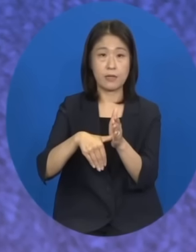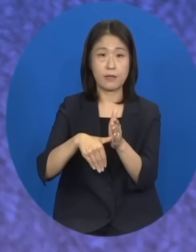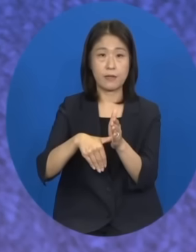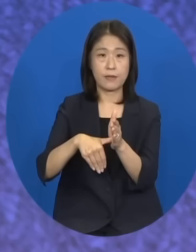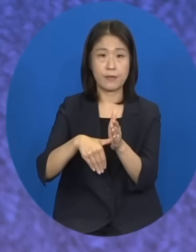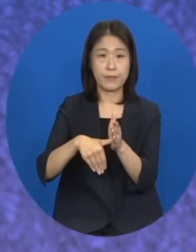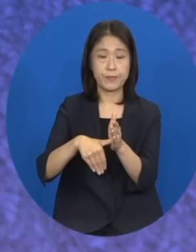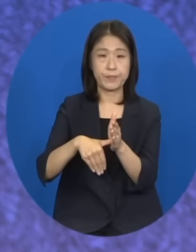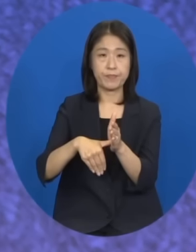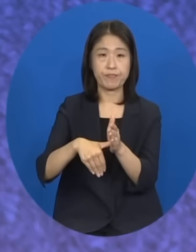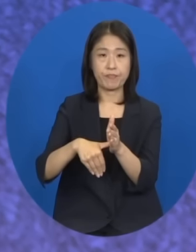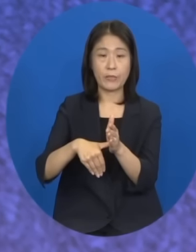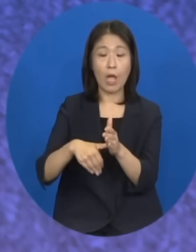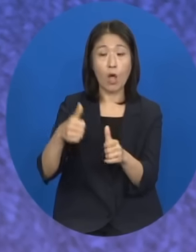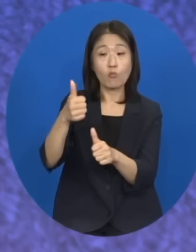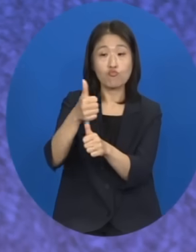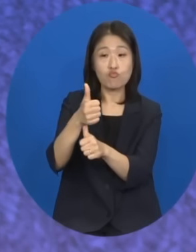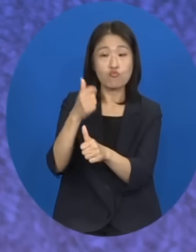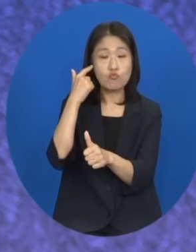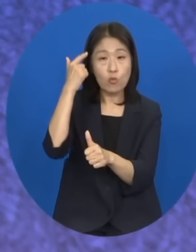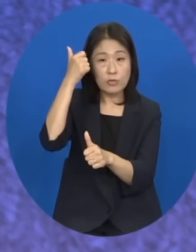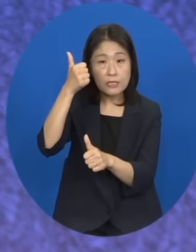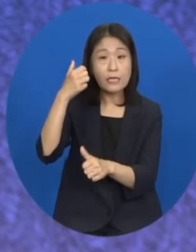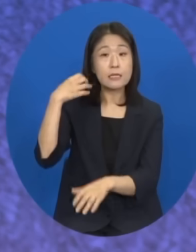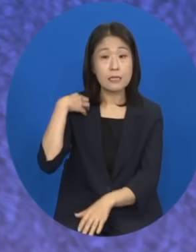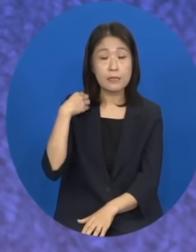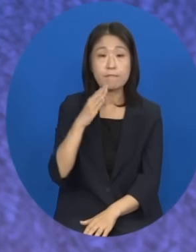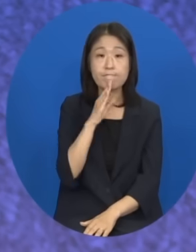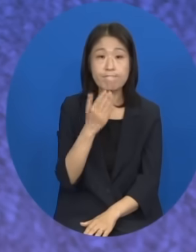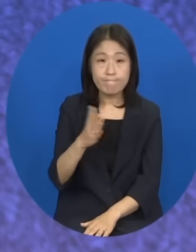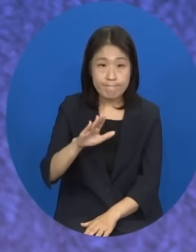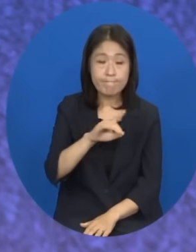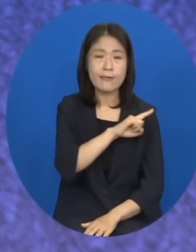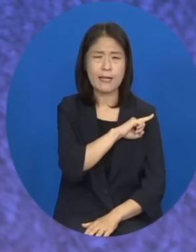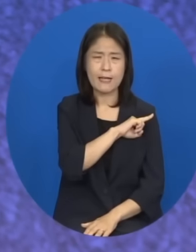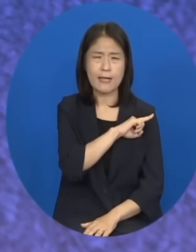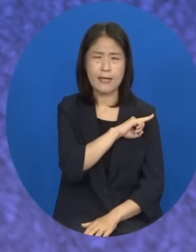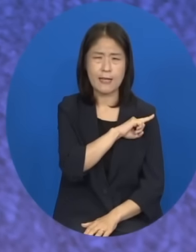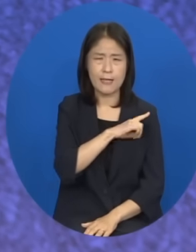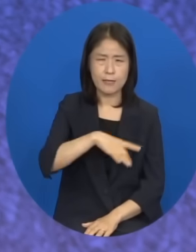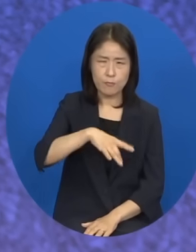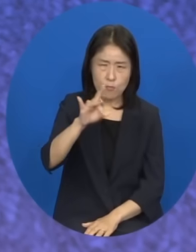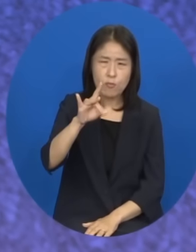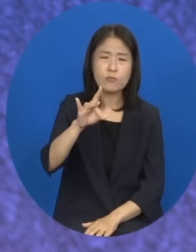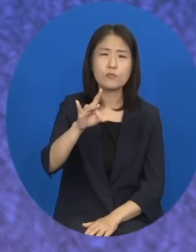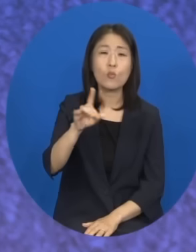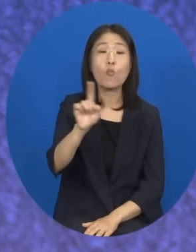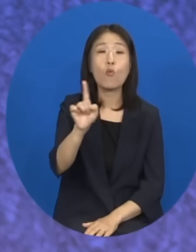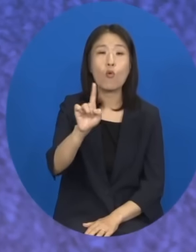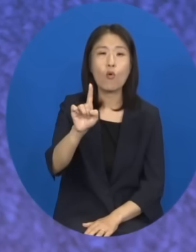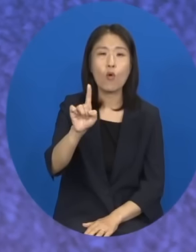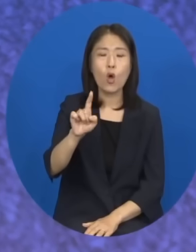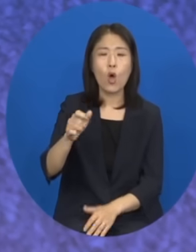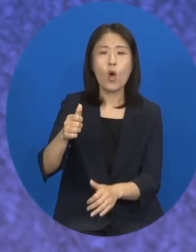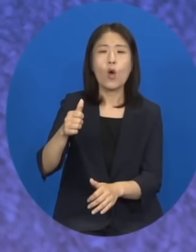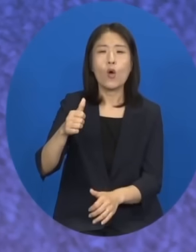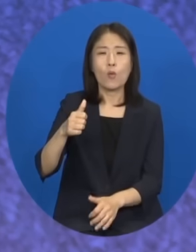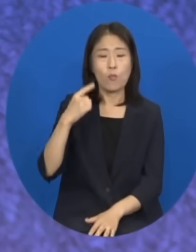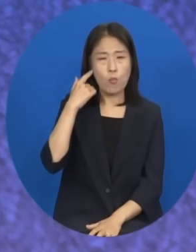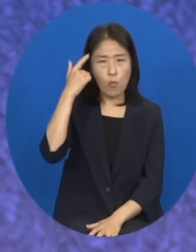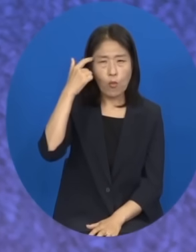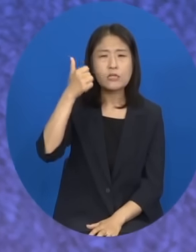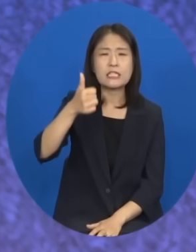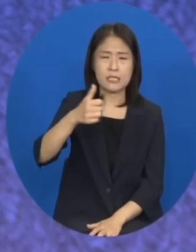목사님의 중요한 책임이기도 하지만 가장 먼저는 목사님 자신이 주님과 동행하는